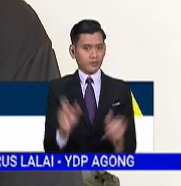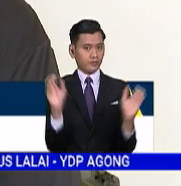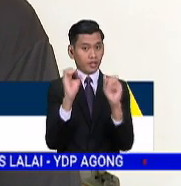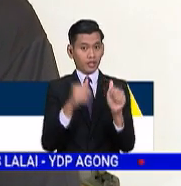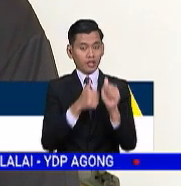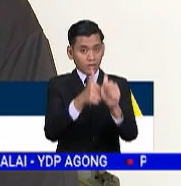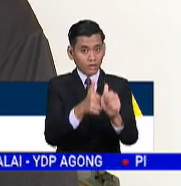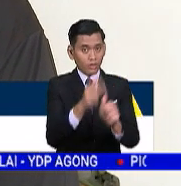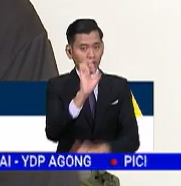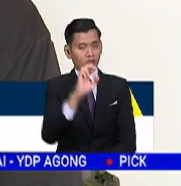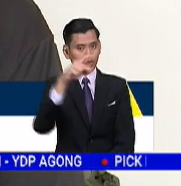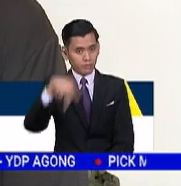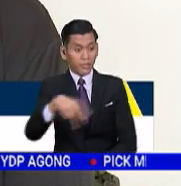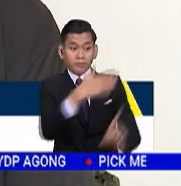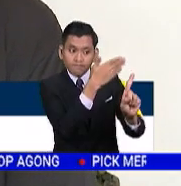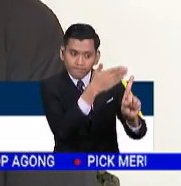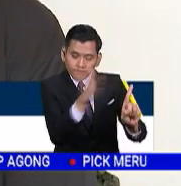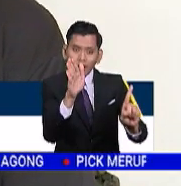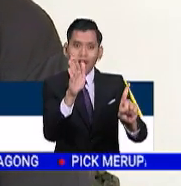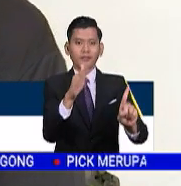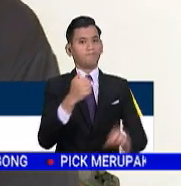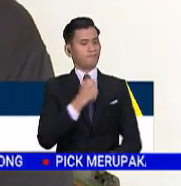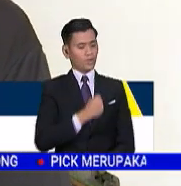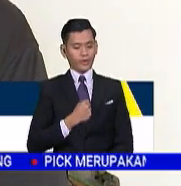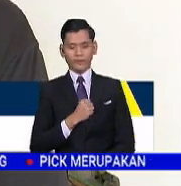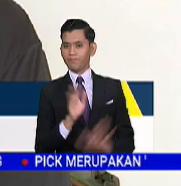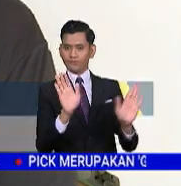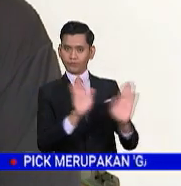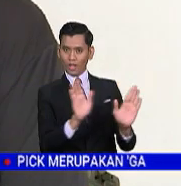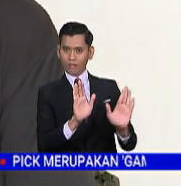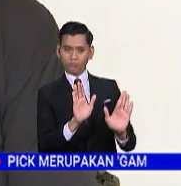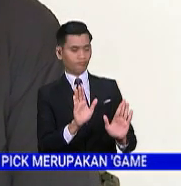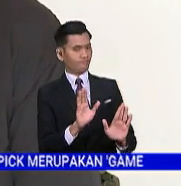mematuhi, minta maaf, kami tidak dapat